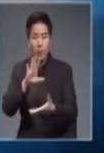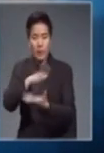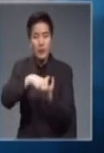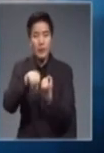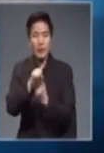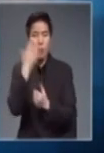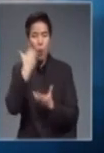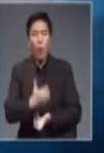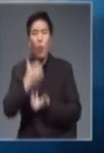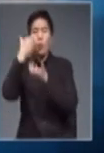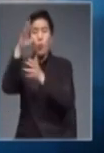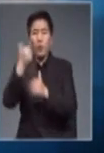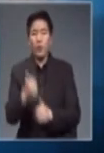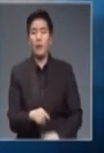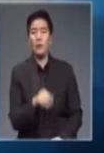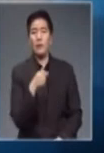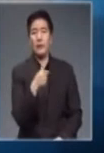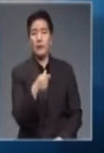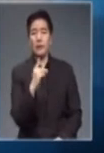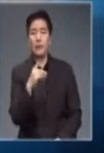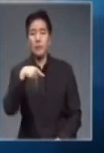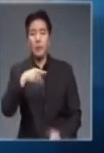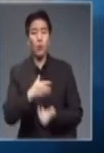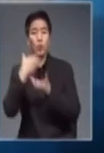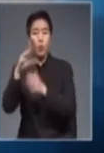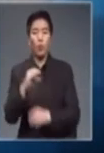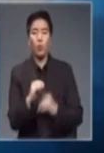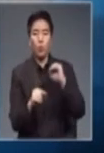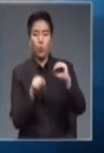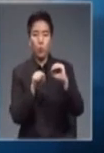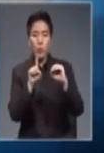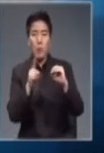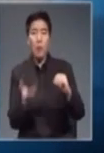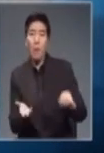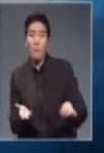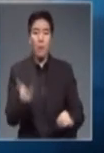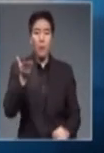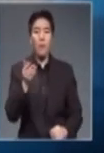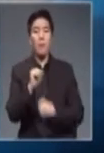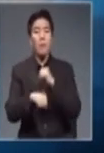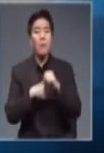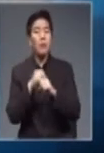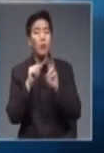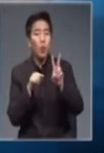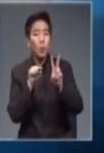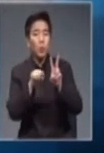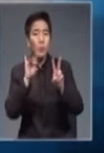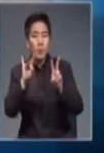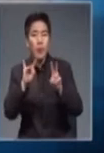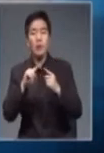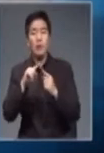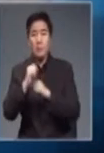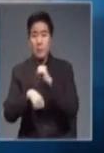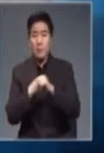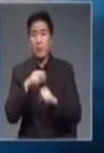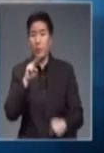ารพครับการสะท้อนภาพรวมจากมุมมองของต่างประเทศในการทำงานของรัฐบาลและคสช.ในช่วง3ปีที่ผ่านมานั้นน